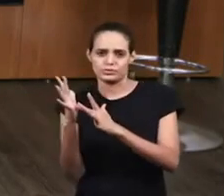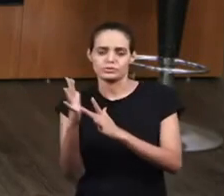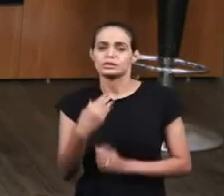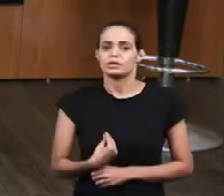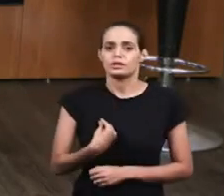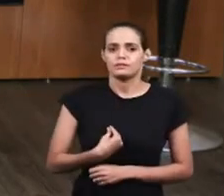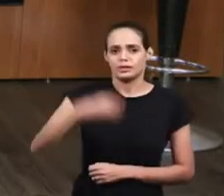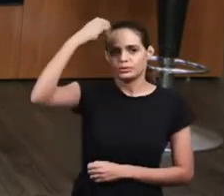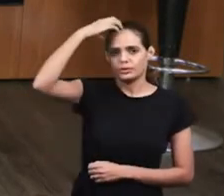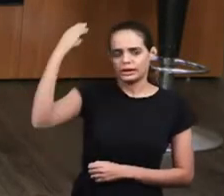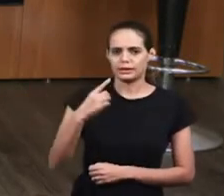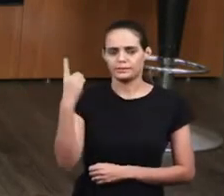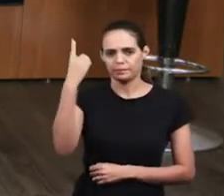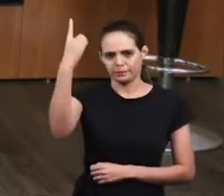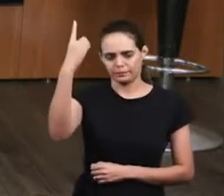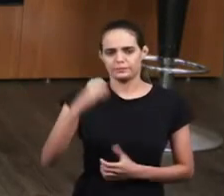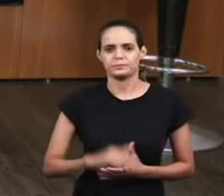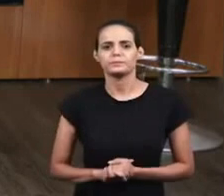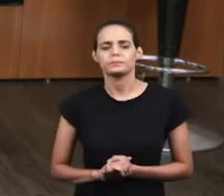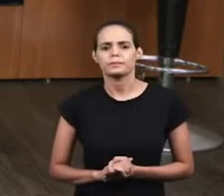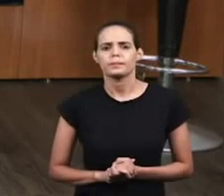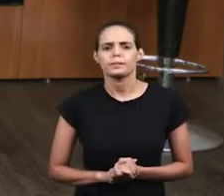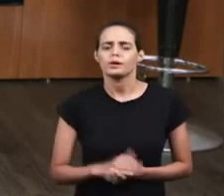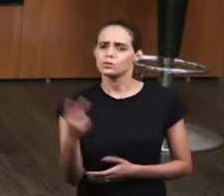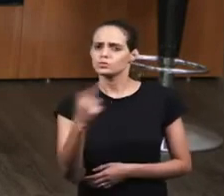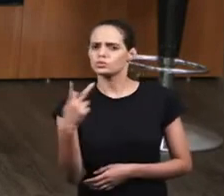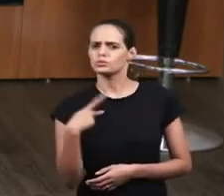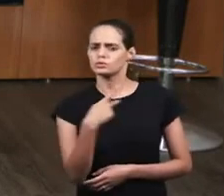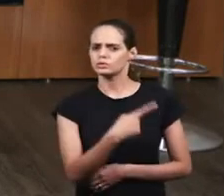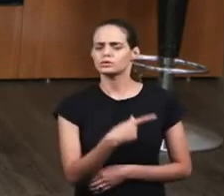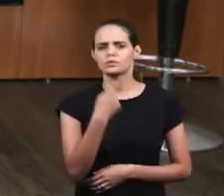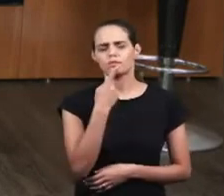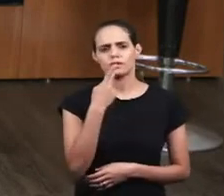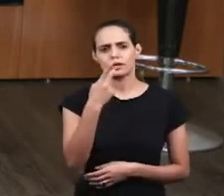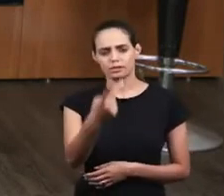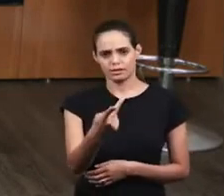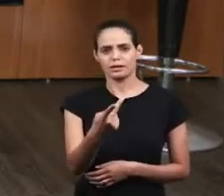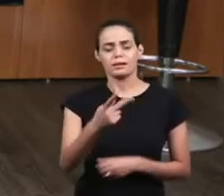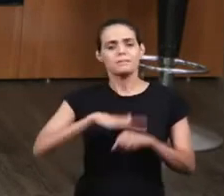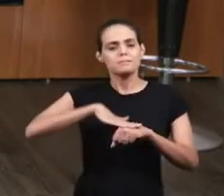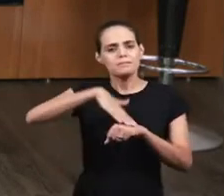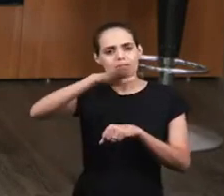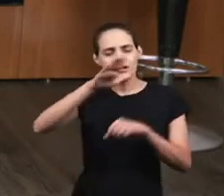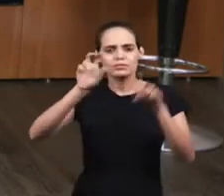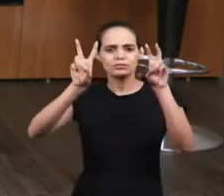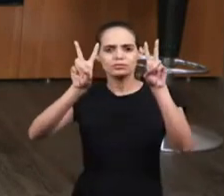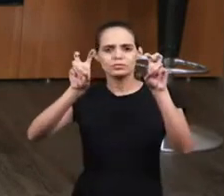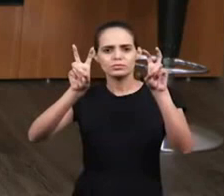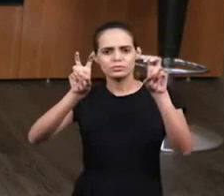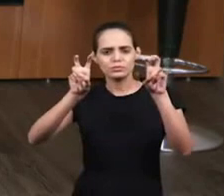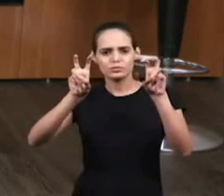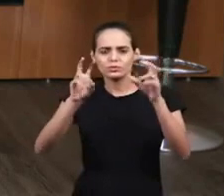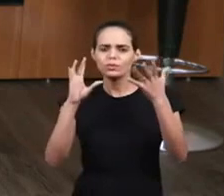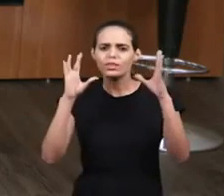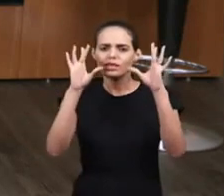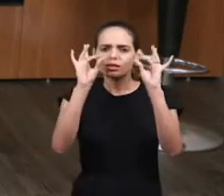David analysieren. Die Pastoren Sergio Sousa und Daniel Moreira werden dieses Thema erweitern und